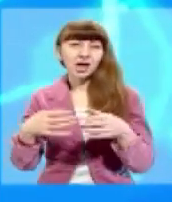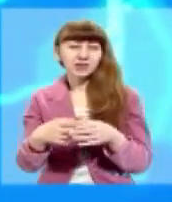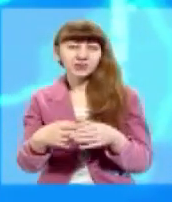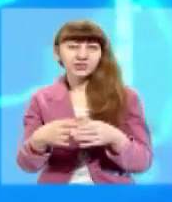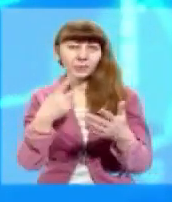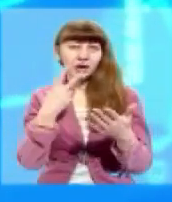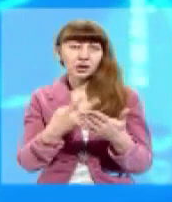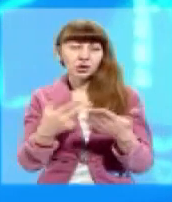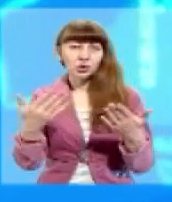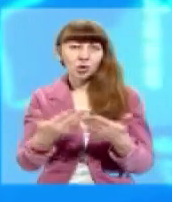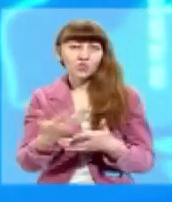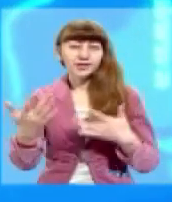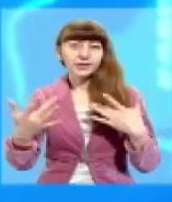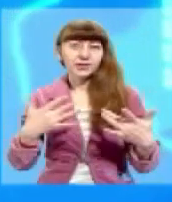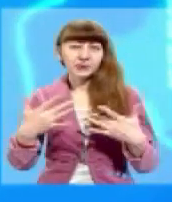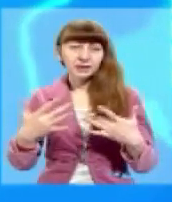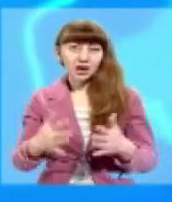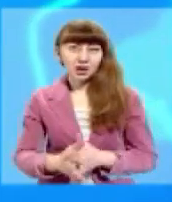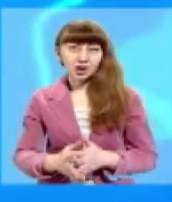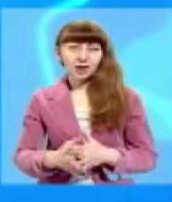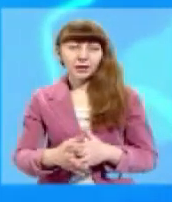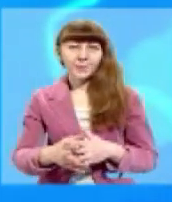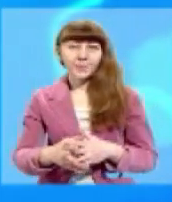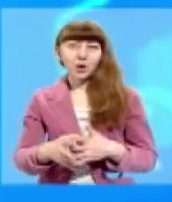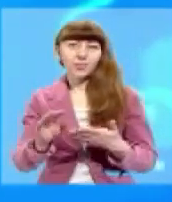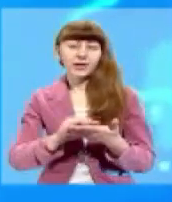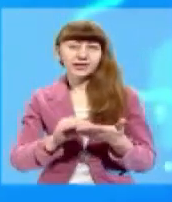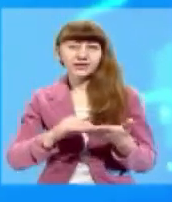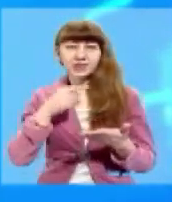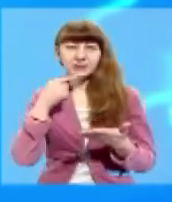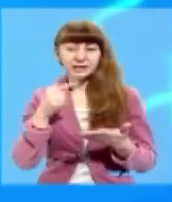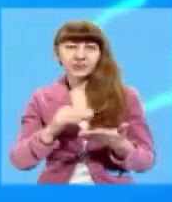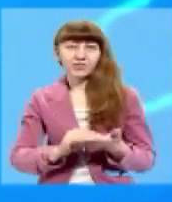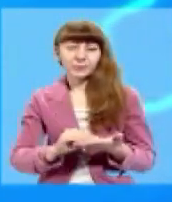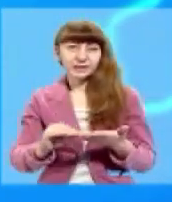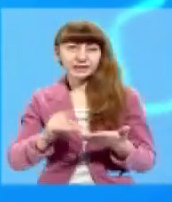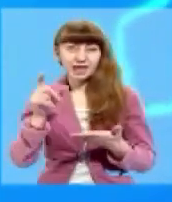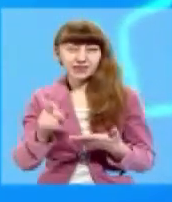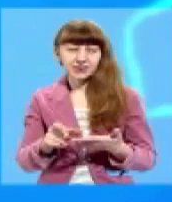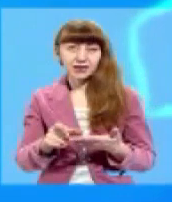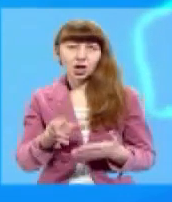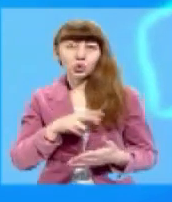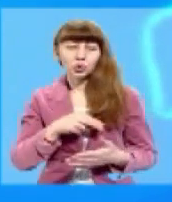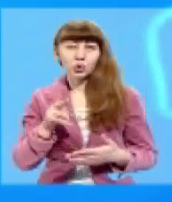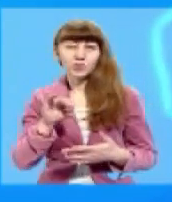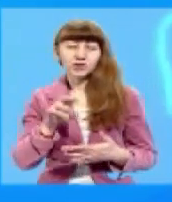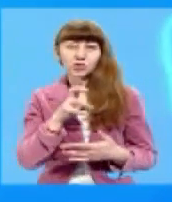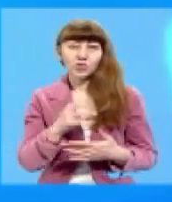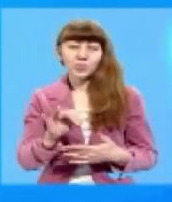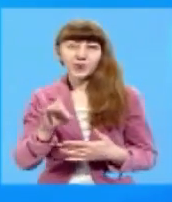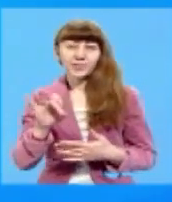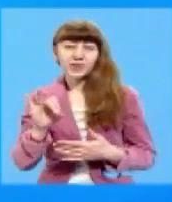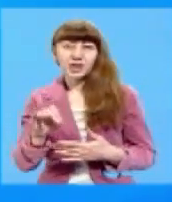лауреаты Иван Буниннің «Темные аллеи» шығармасының желісімен қойылған спектакль ұсынды. Аталмыш қойылым көрермен көңілінен